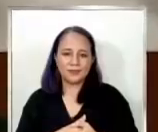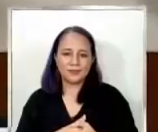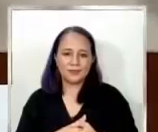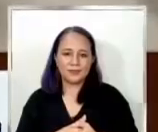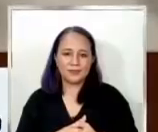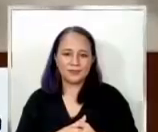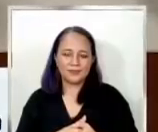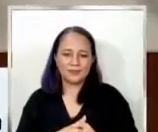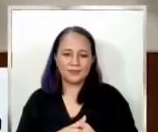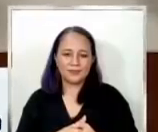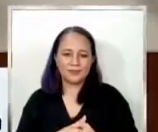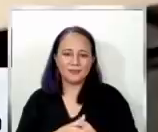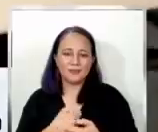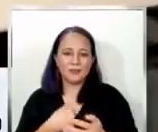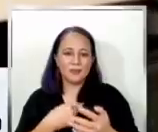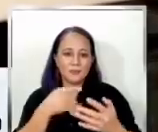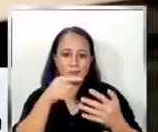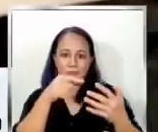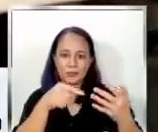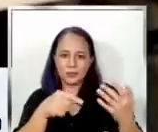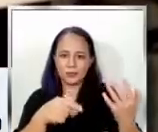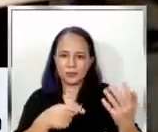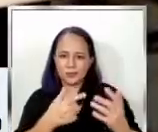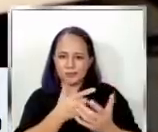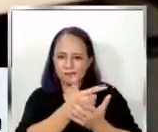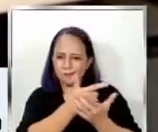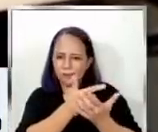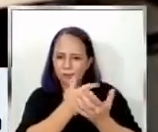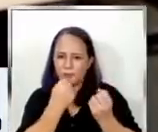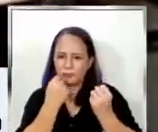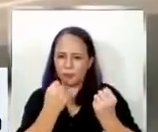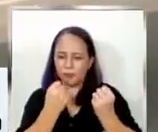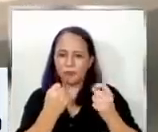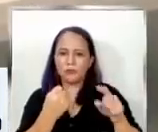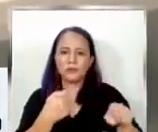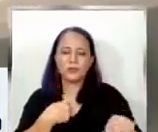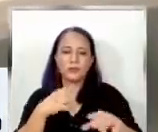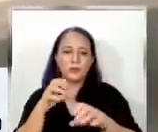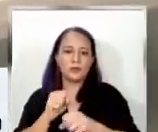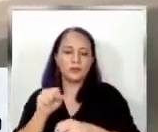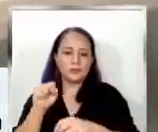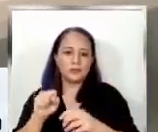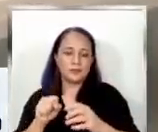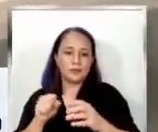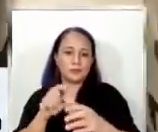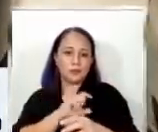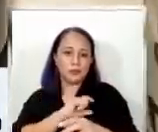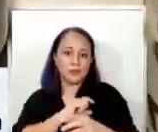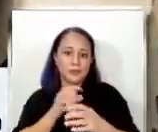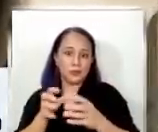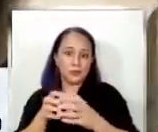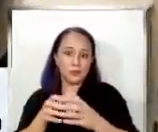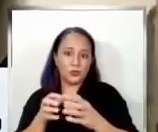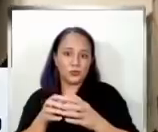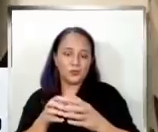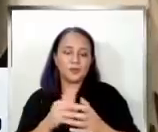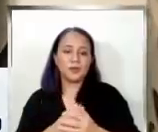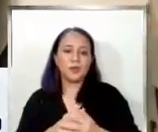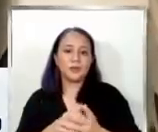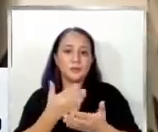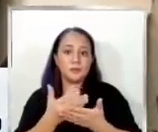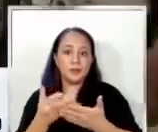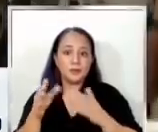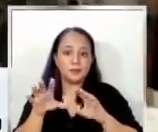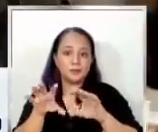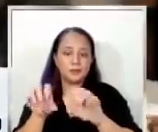Ilan lamang ito sa mga high-powered firearms na nakuha ng Southern Police District sa magkasunod na operasyon sa buy-bust operation ng Huwebes